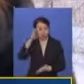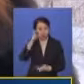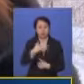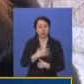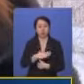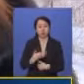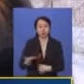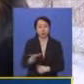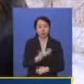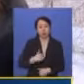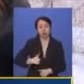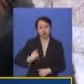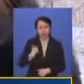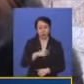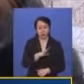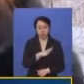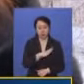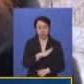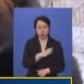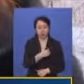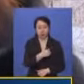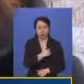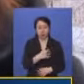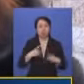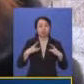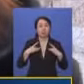мы гордились ими. И хотелось бы